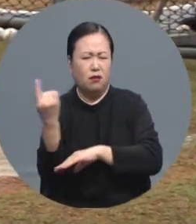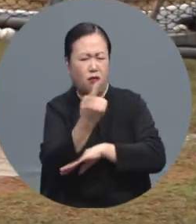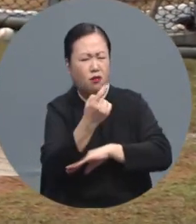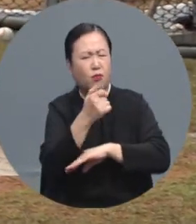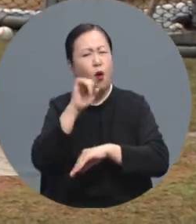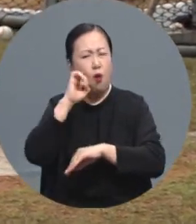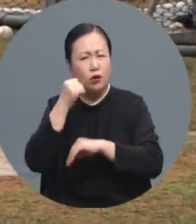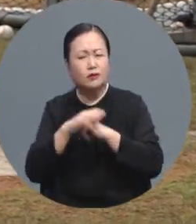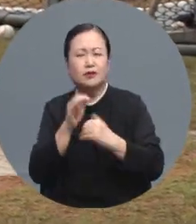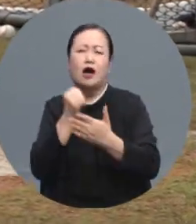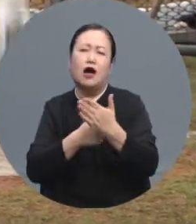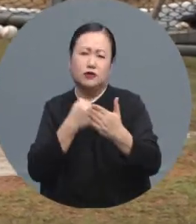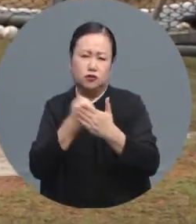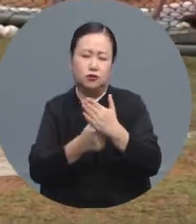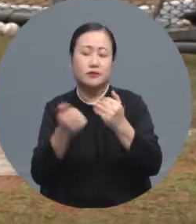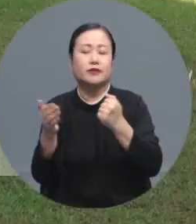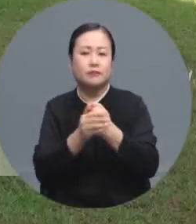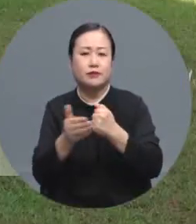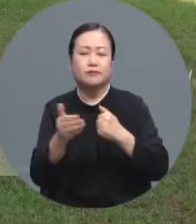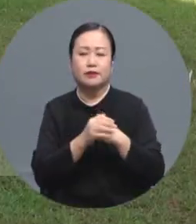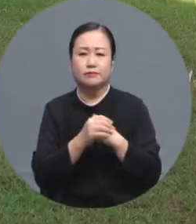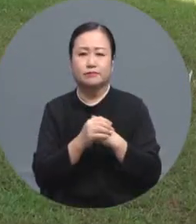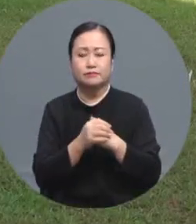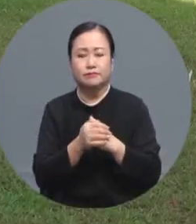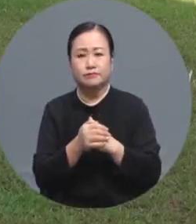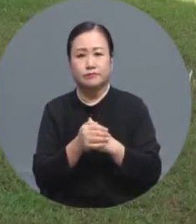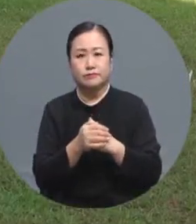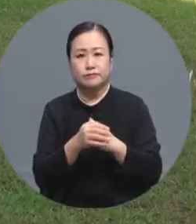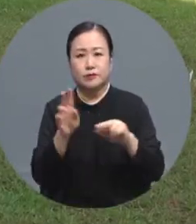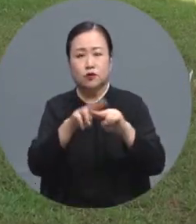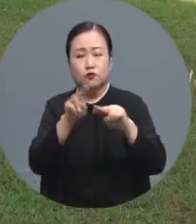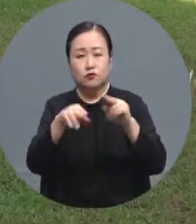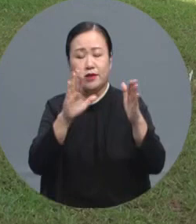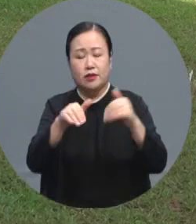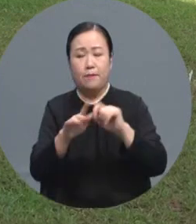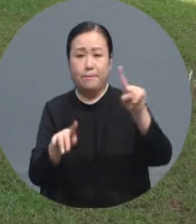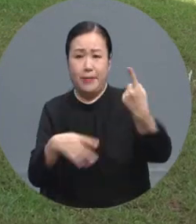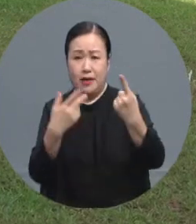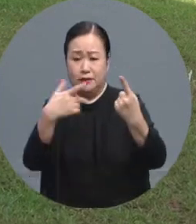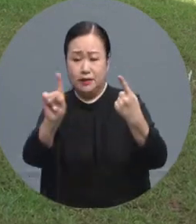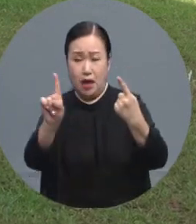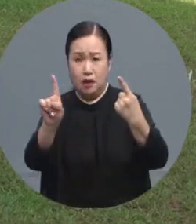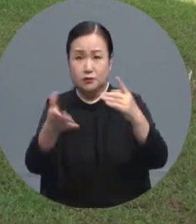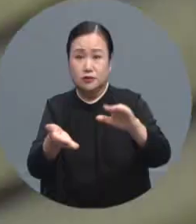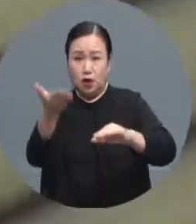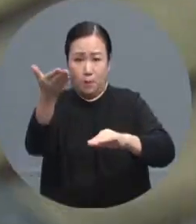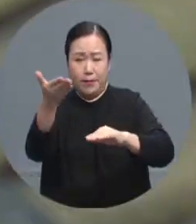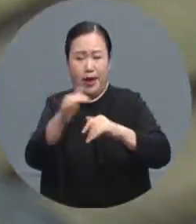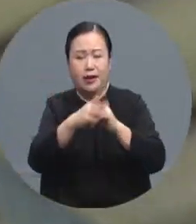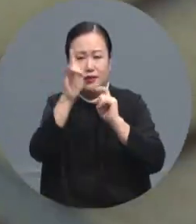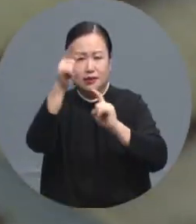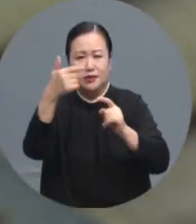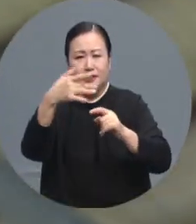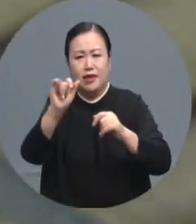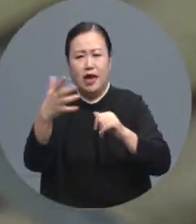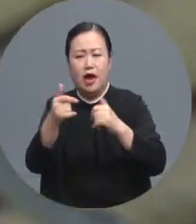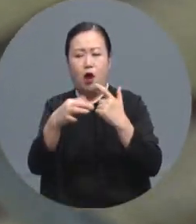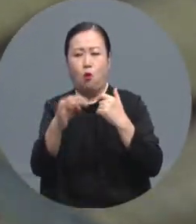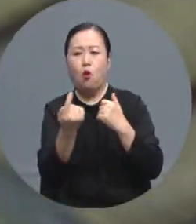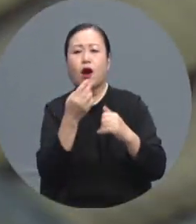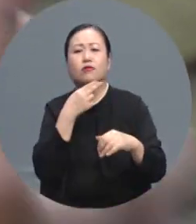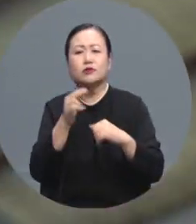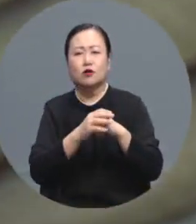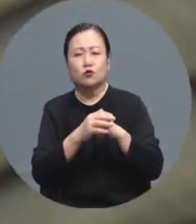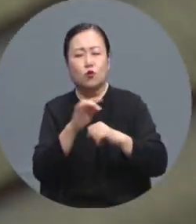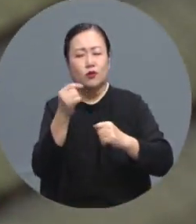식으면서 아쉬운 시즌을 보냈기 때문입니다. 은퇴 시즌 100타점을 기록한 선배 이대호의 공백을 지우기 위해 어느